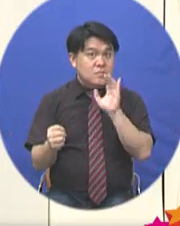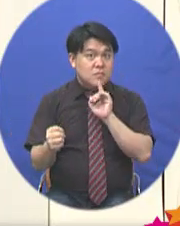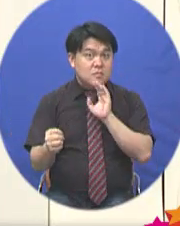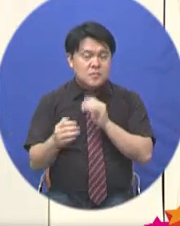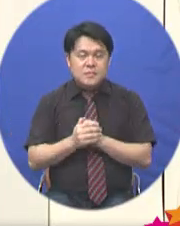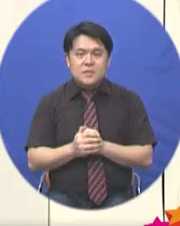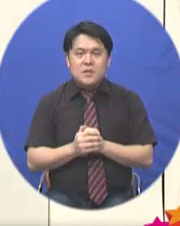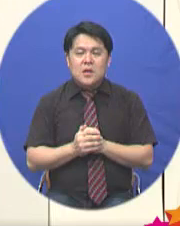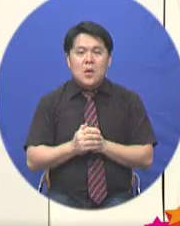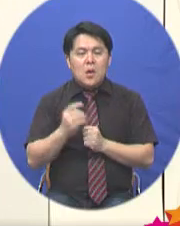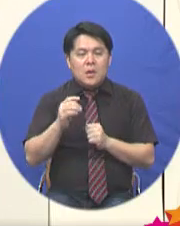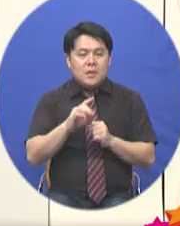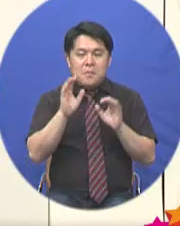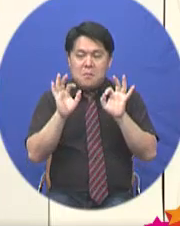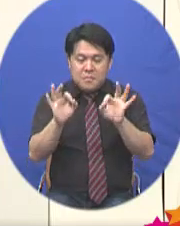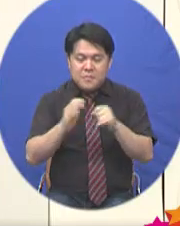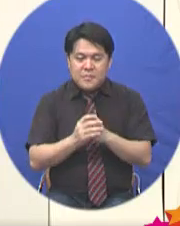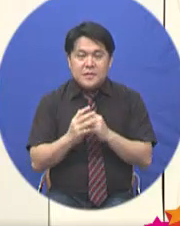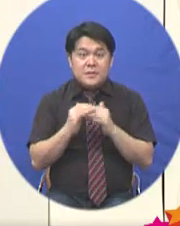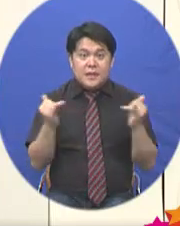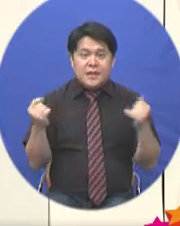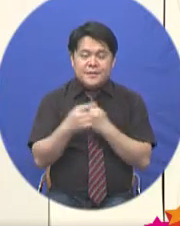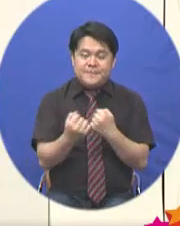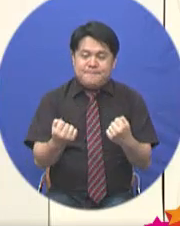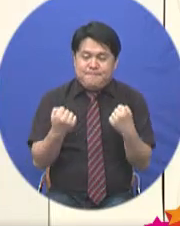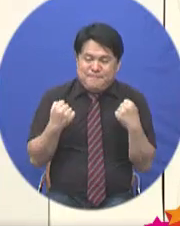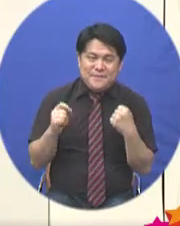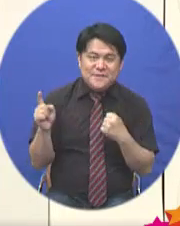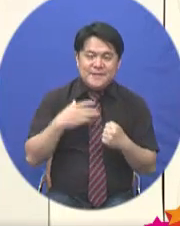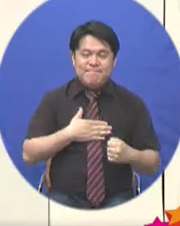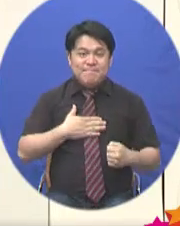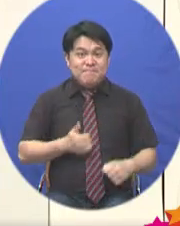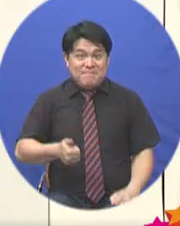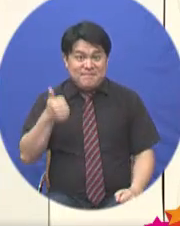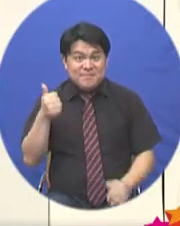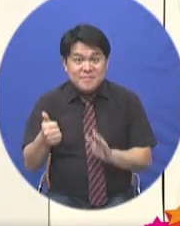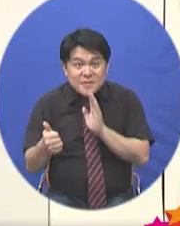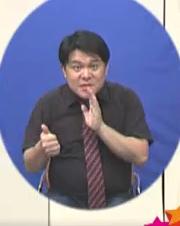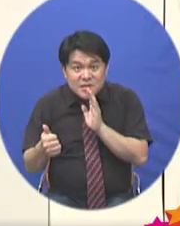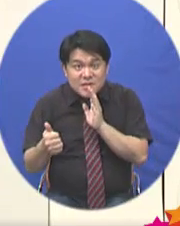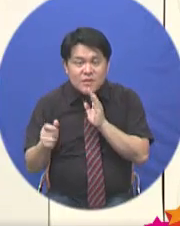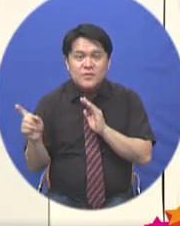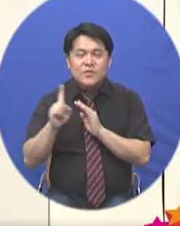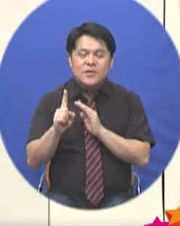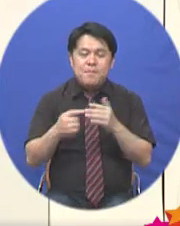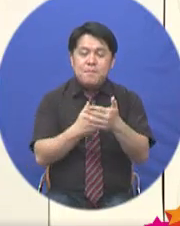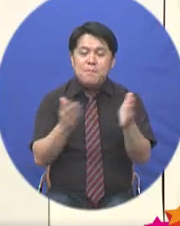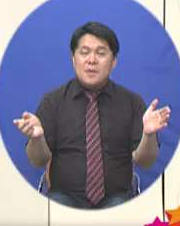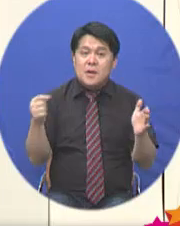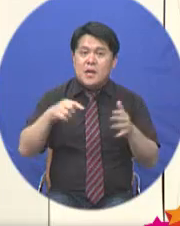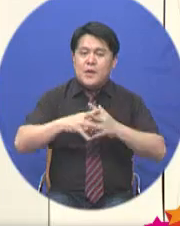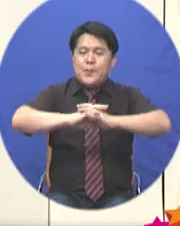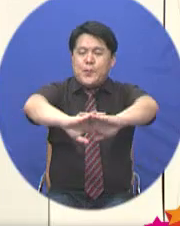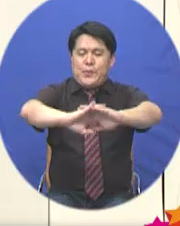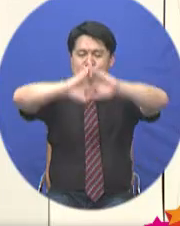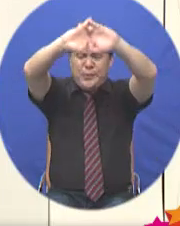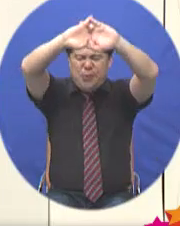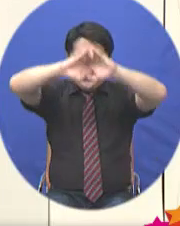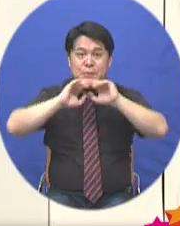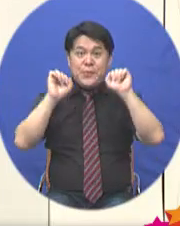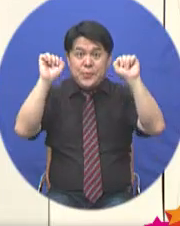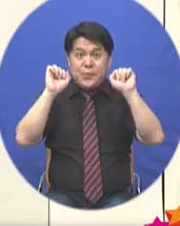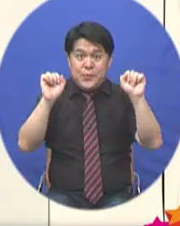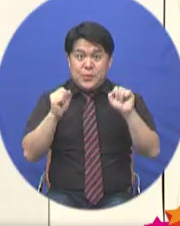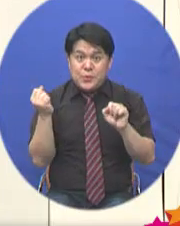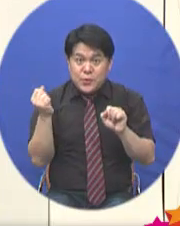건강해야 기분도 좋아지니까요. 네. 네 적절한 운동, 집 실내에서도 뭐 스트레칭 같은 거 하시고 물 좀 많이 드시면서